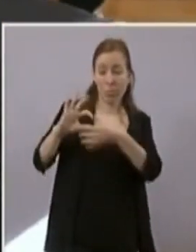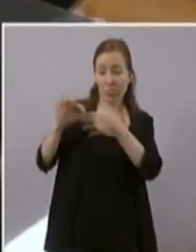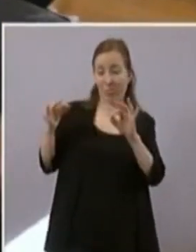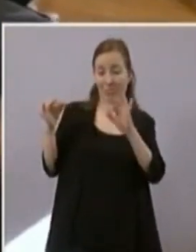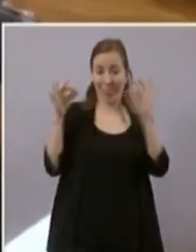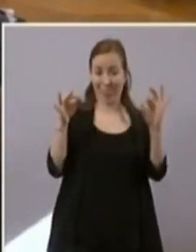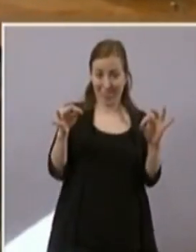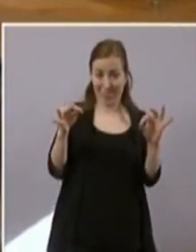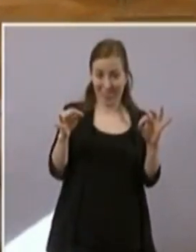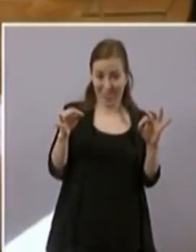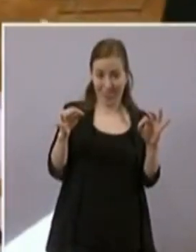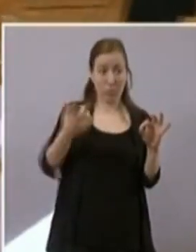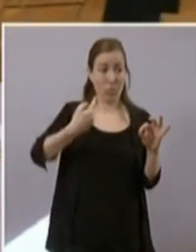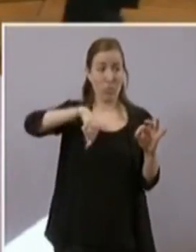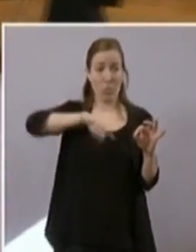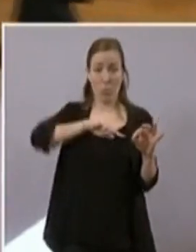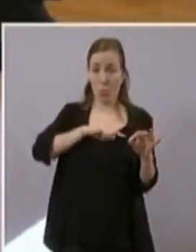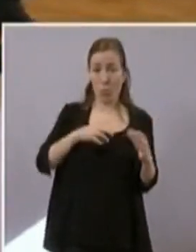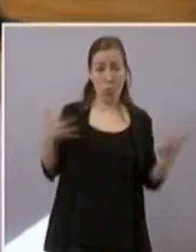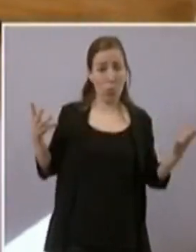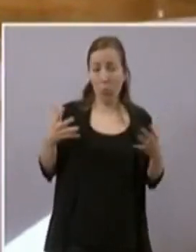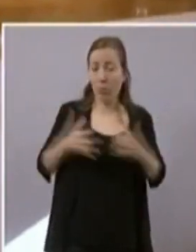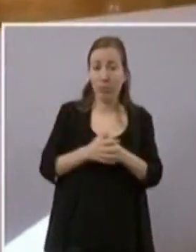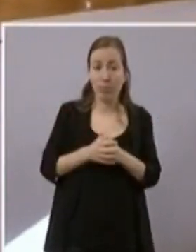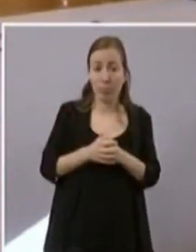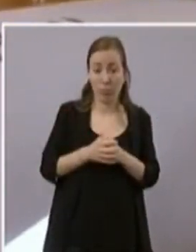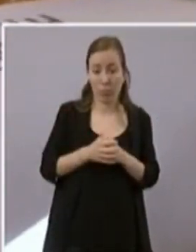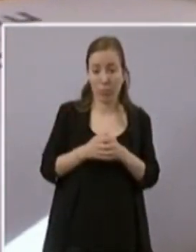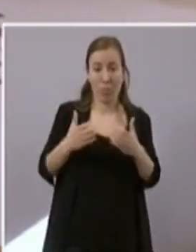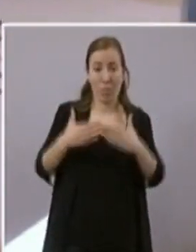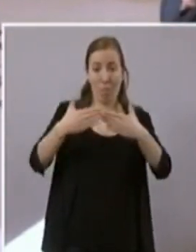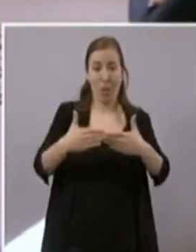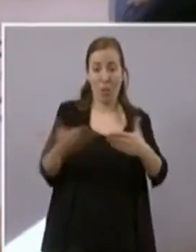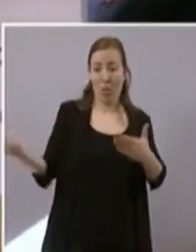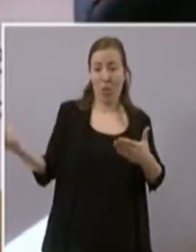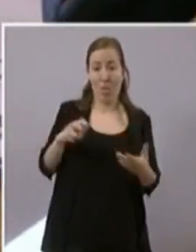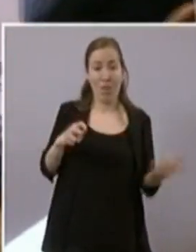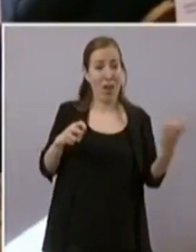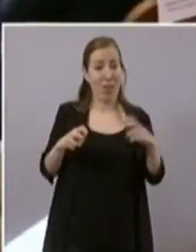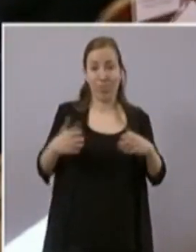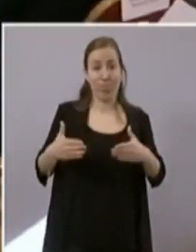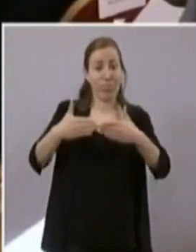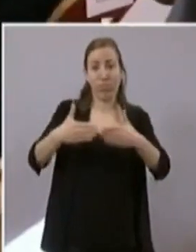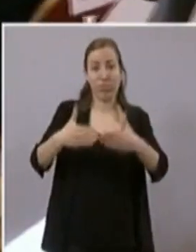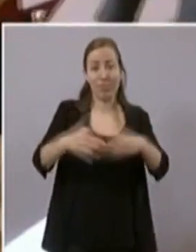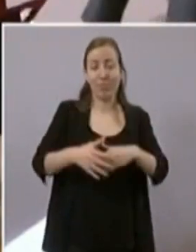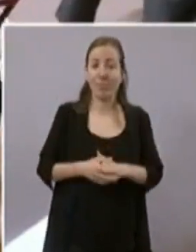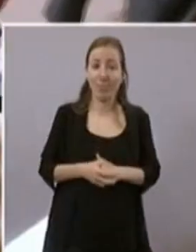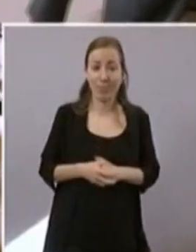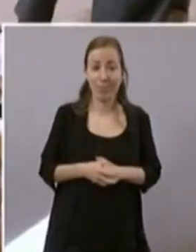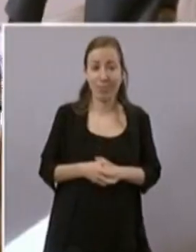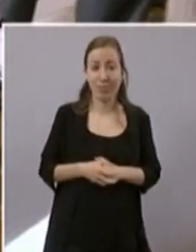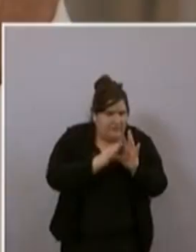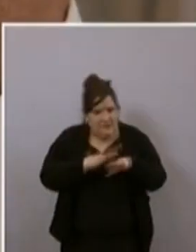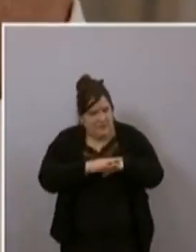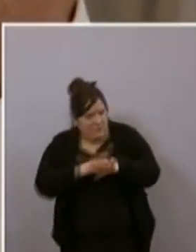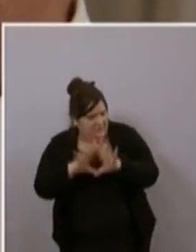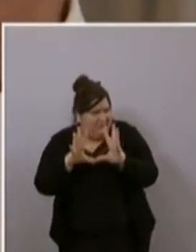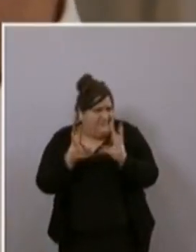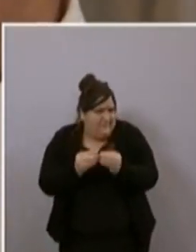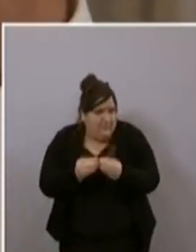Une réunion aux allures de confrontation, sans aucun filtre, de la part des leaders syndicaux. Le constat,